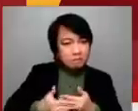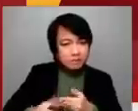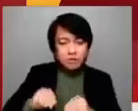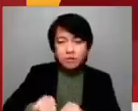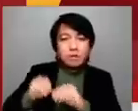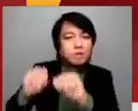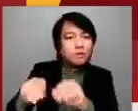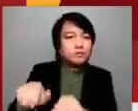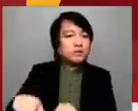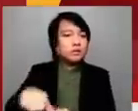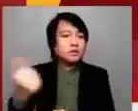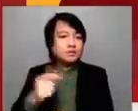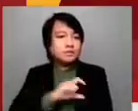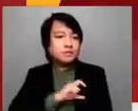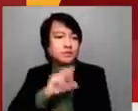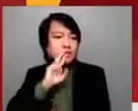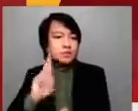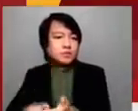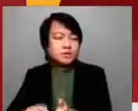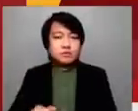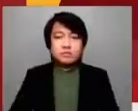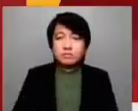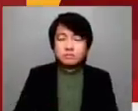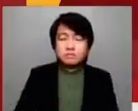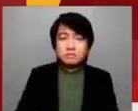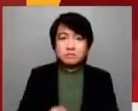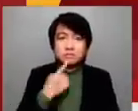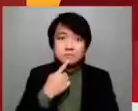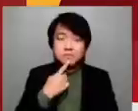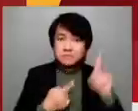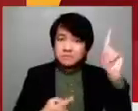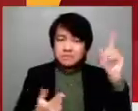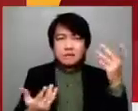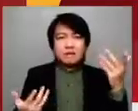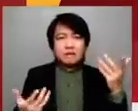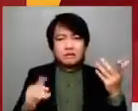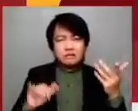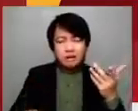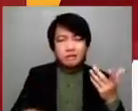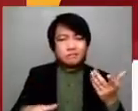mga nasa traffic sector 4 nagkapit tag tayo dito meron